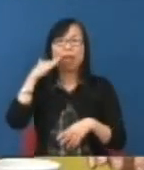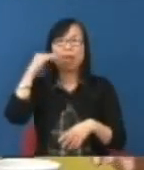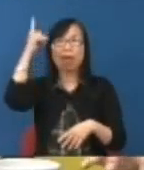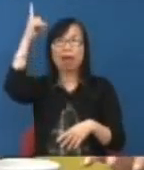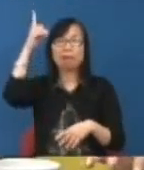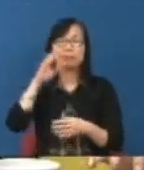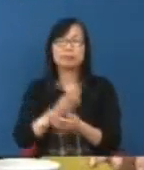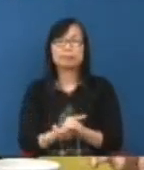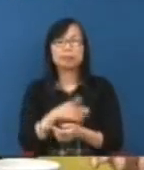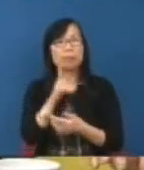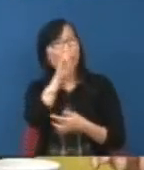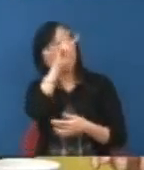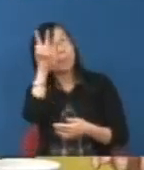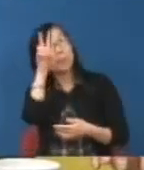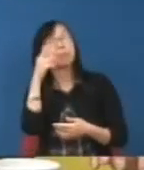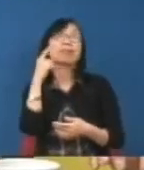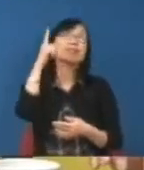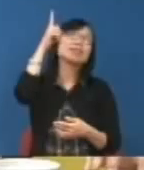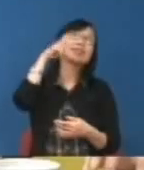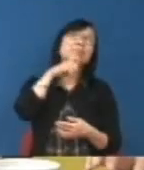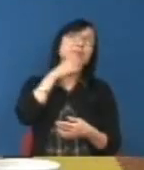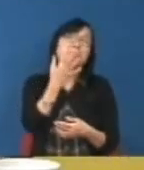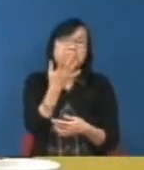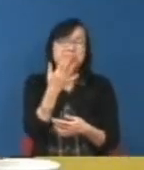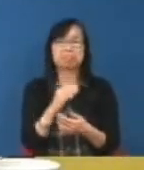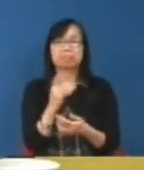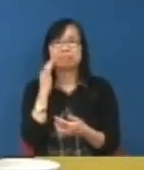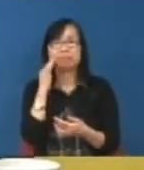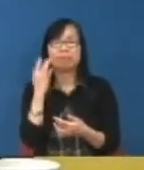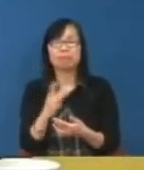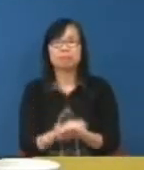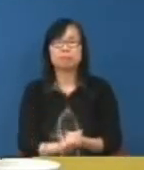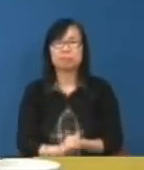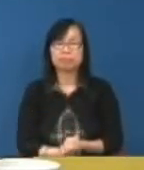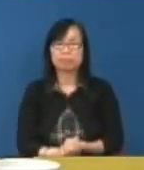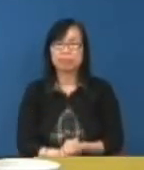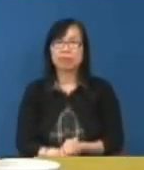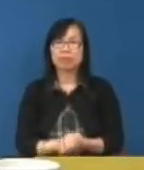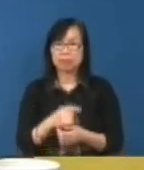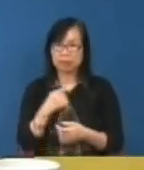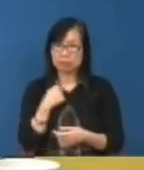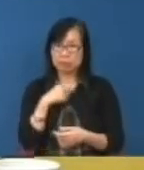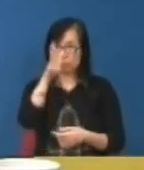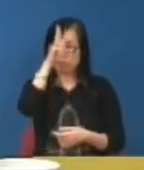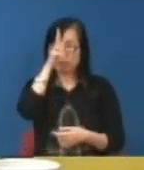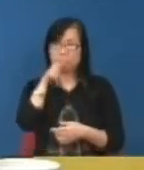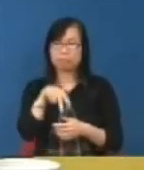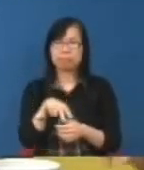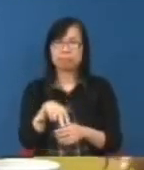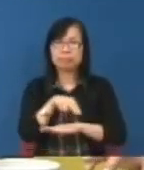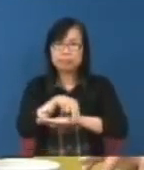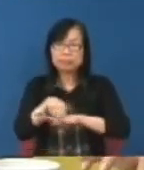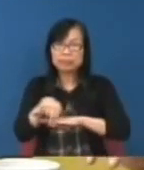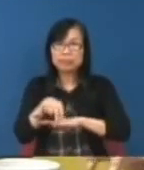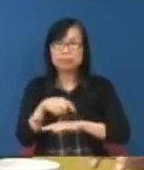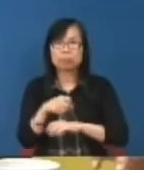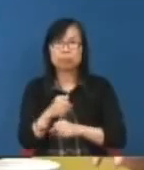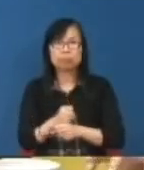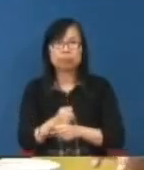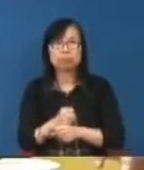哋個天有幾藍就知啦，係咪？咁又話要政制嗰度玩鋪勁咁